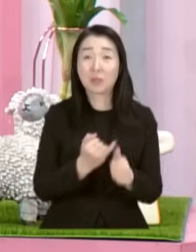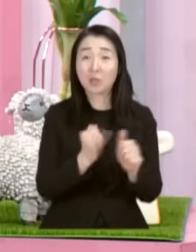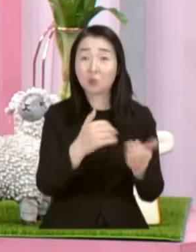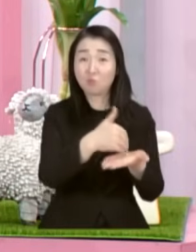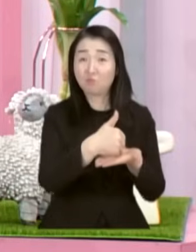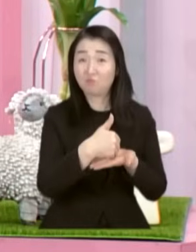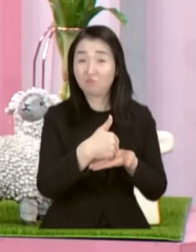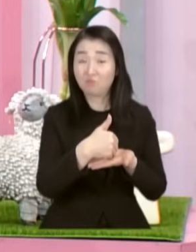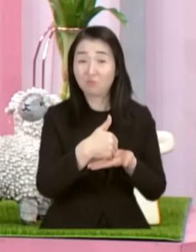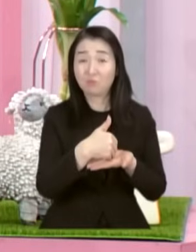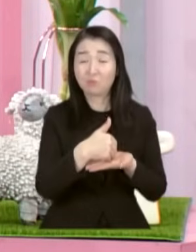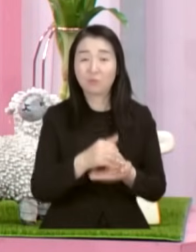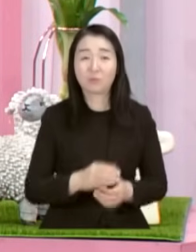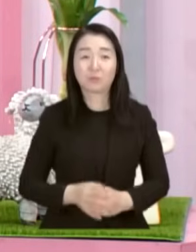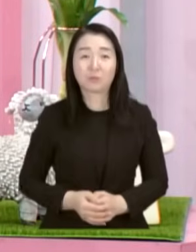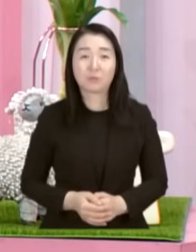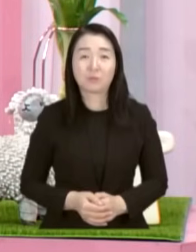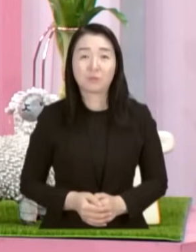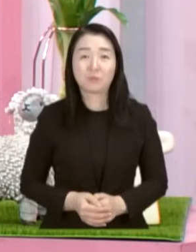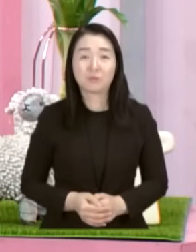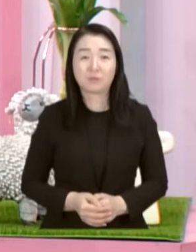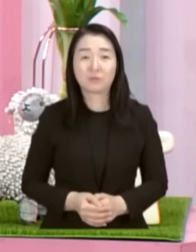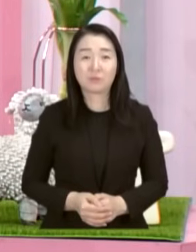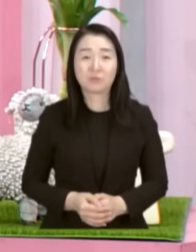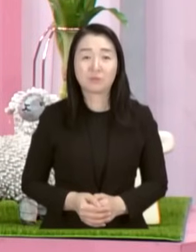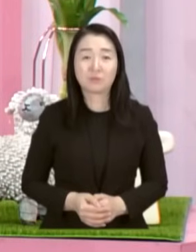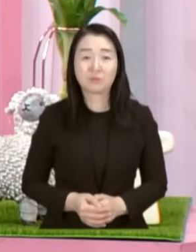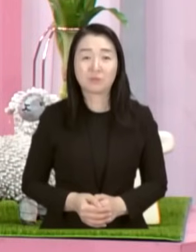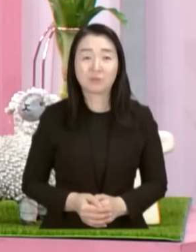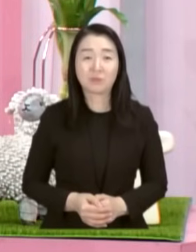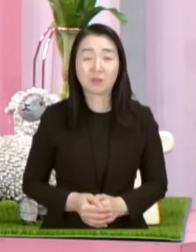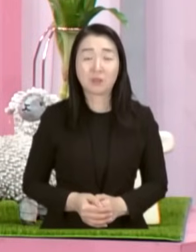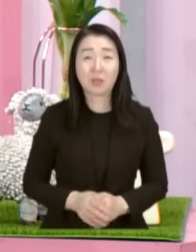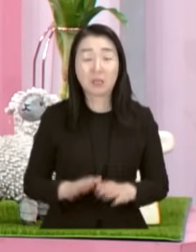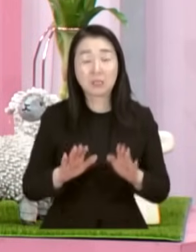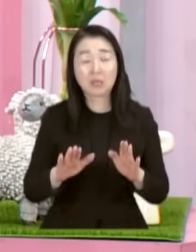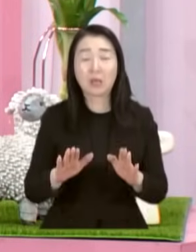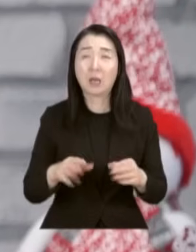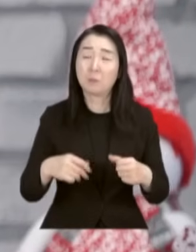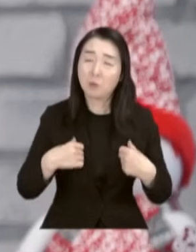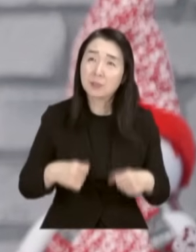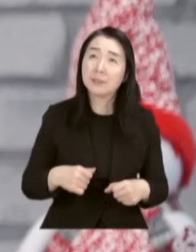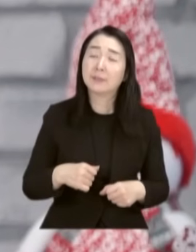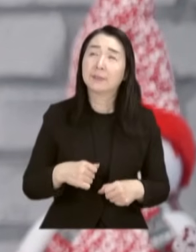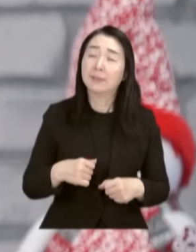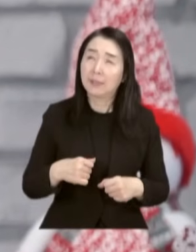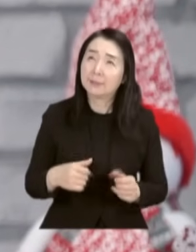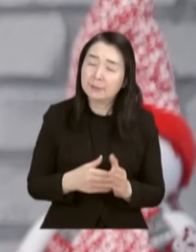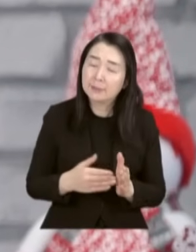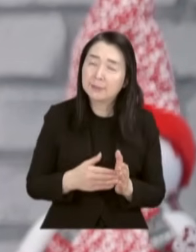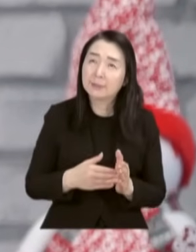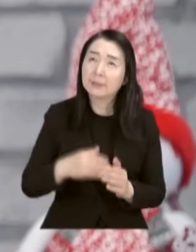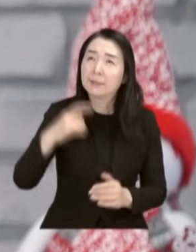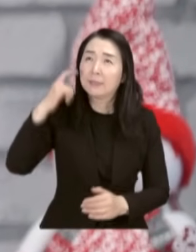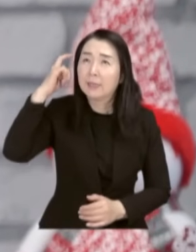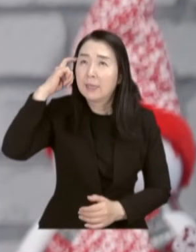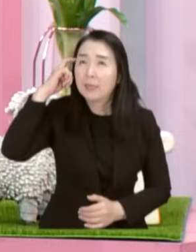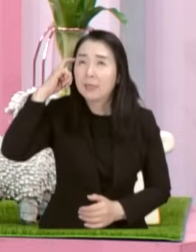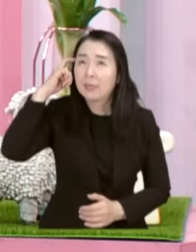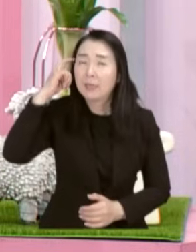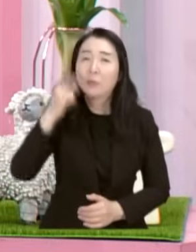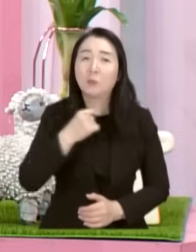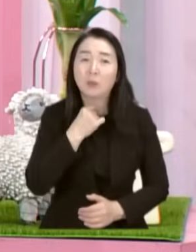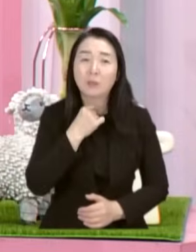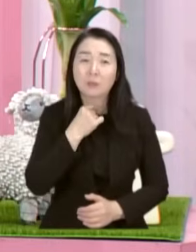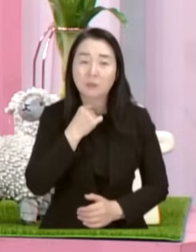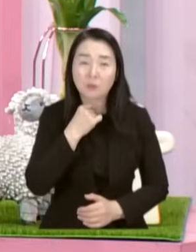아내가 이혼을 요구하니까 정말 그때 제가 더 이상은 아닌가 보다. 그래서